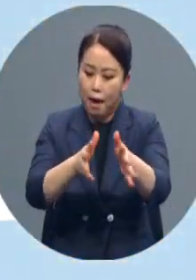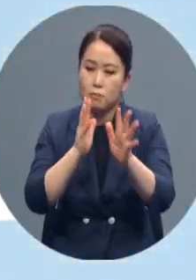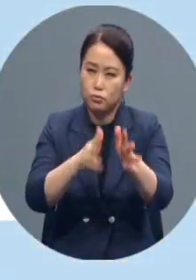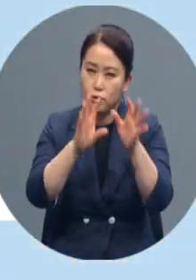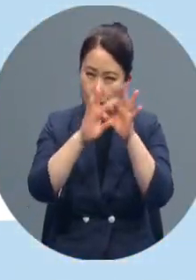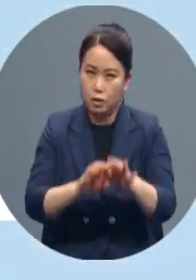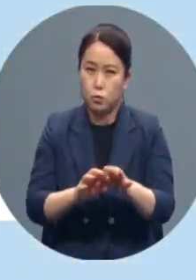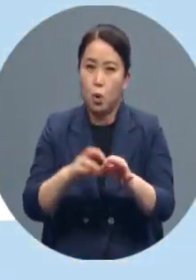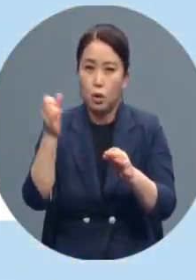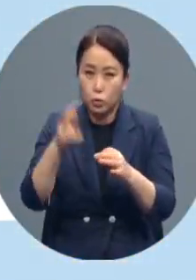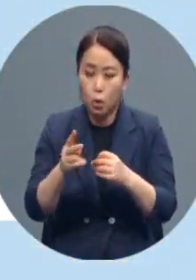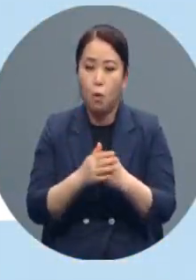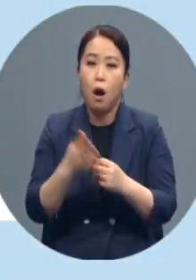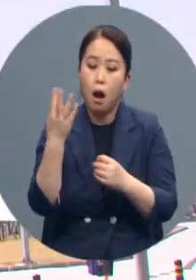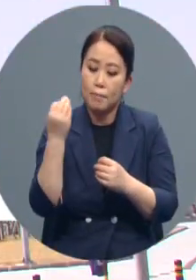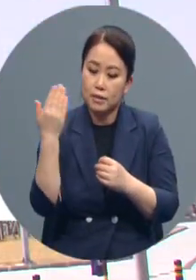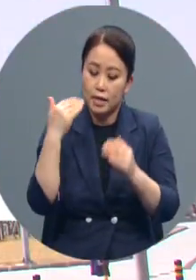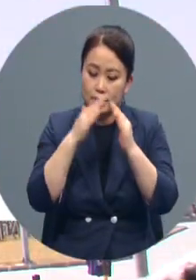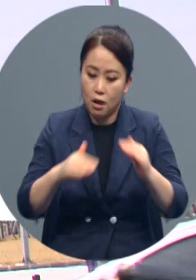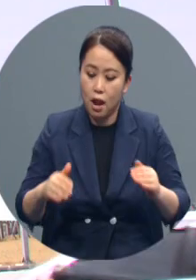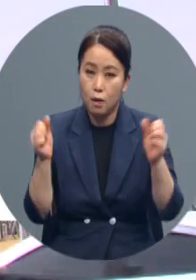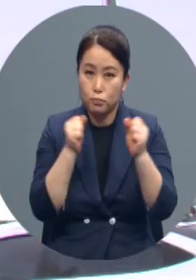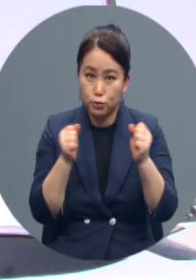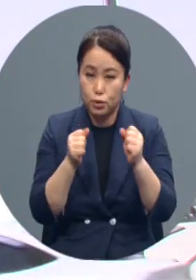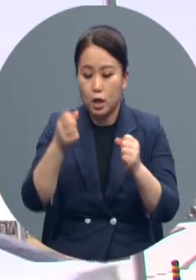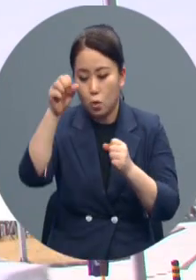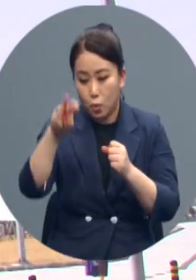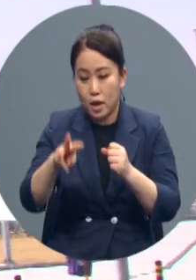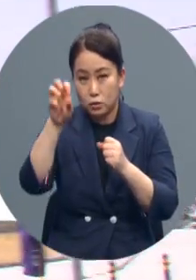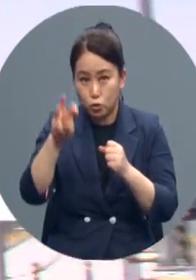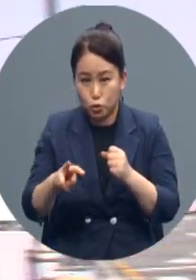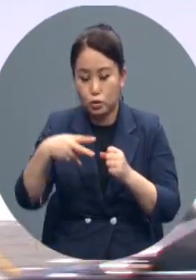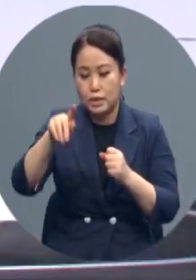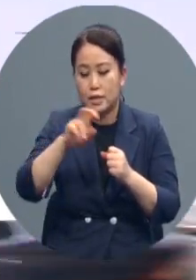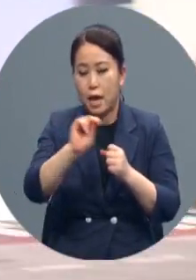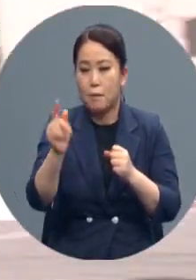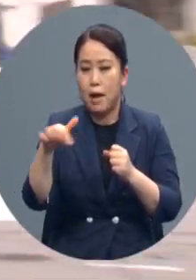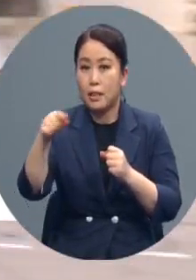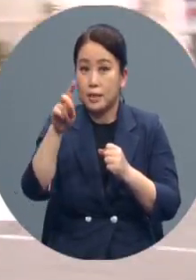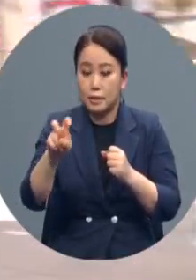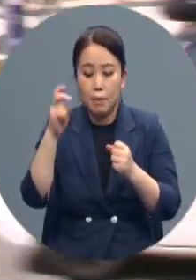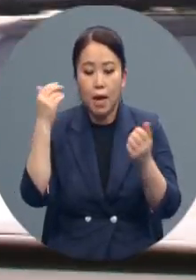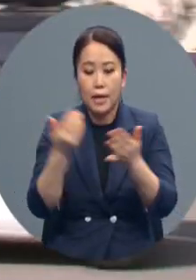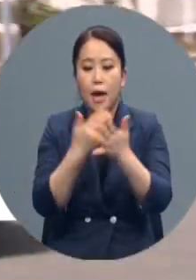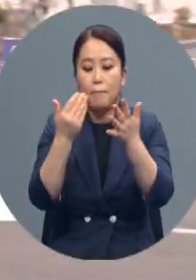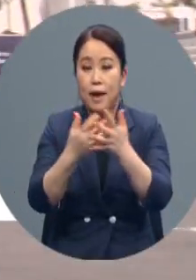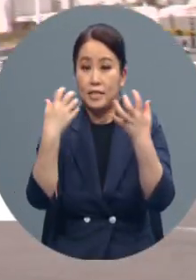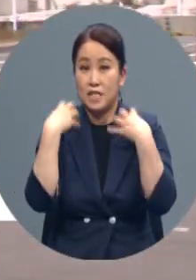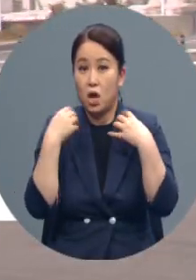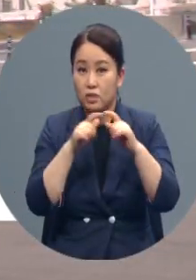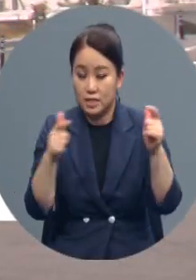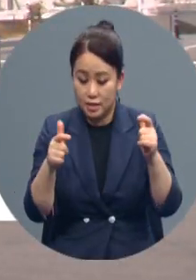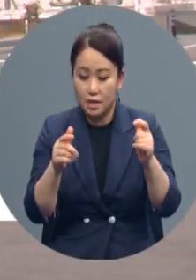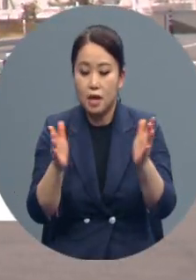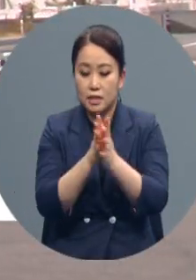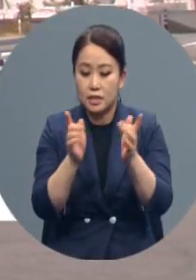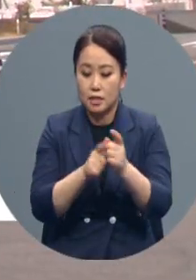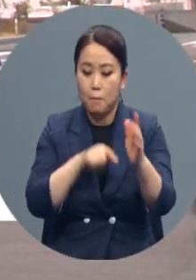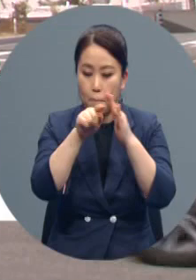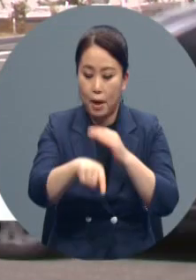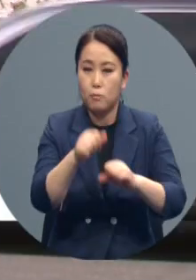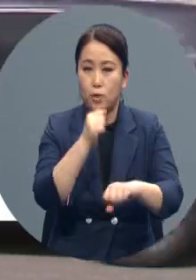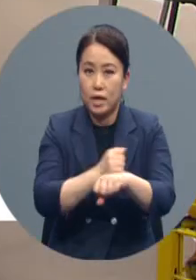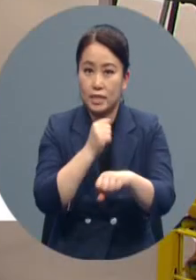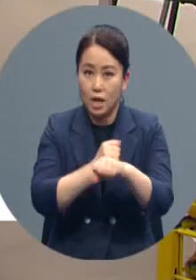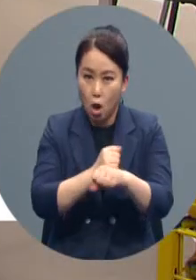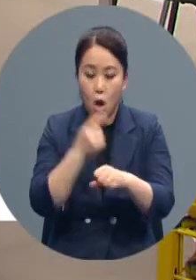다녀갔고 최근에는 전라북도와 광주광역시 새만금개발청 등의 현장을 방문해 5 시리아 관광단지